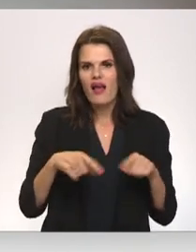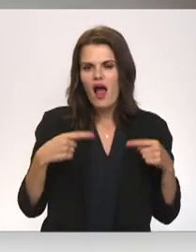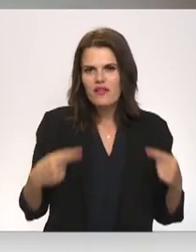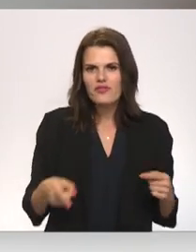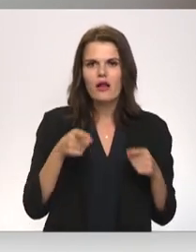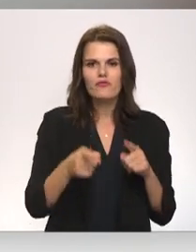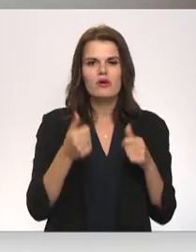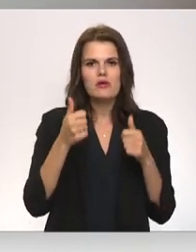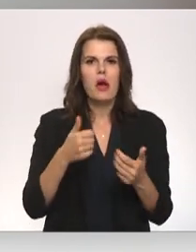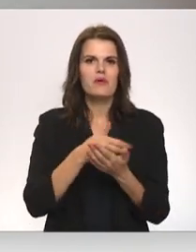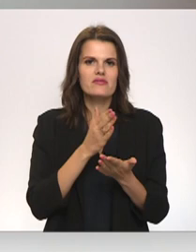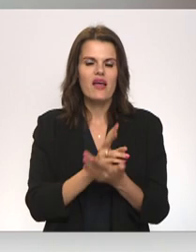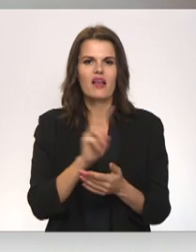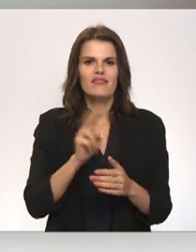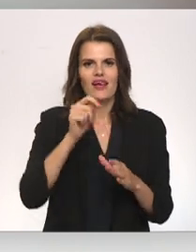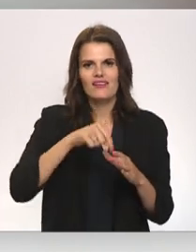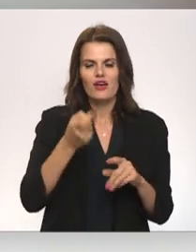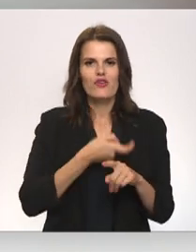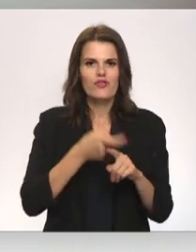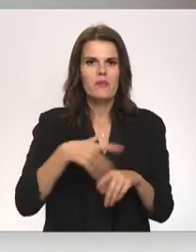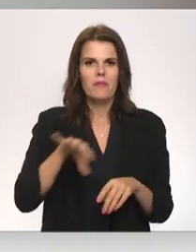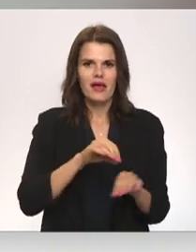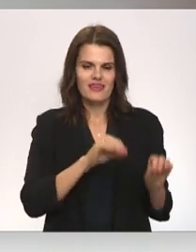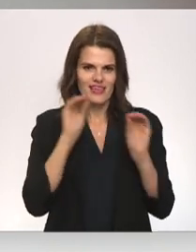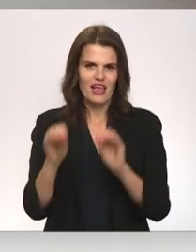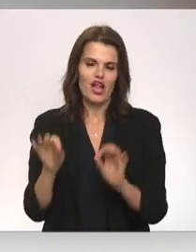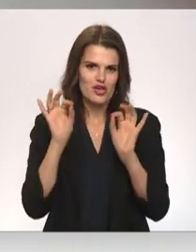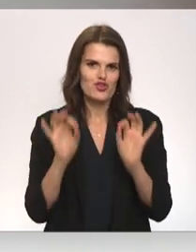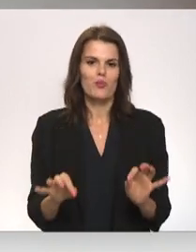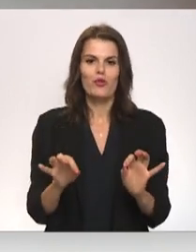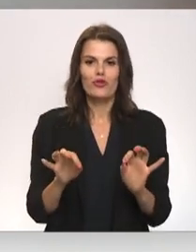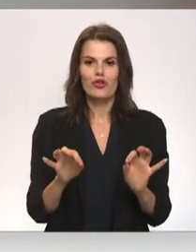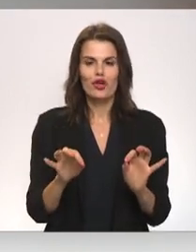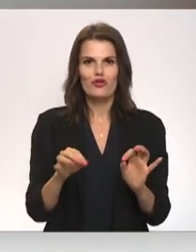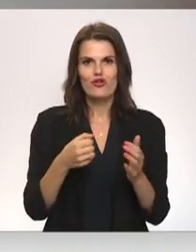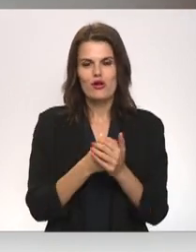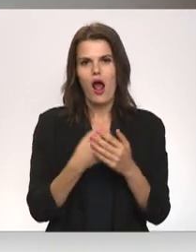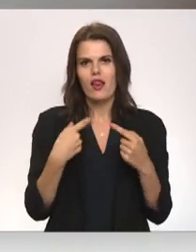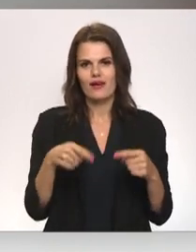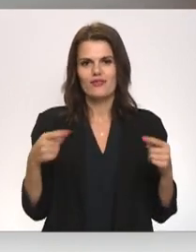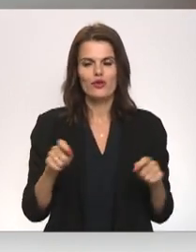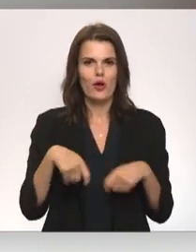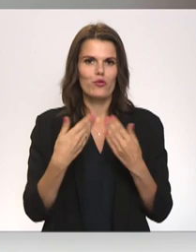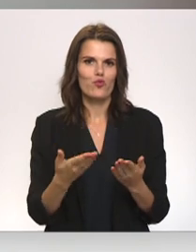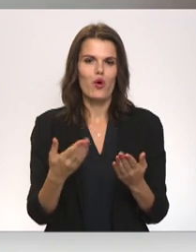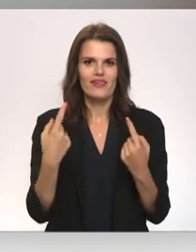tos labus komponentus, kas ir kartupeļus, mēs ienesam viņus tieši galā izstrādājuma, piešķirot